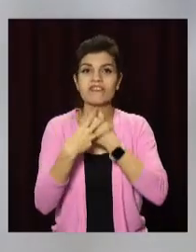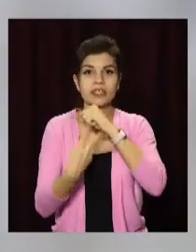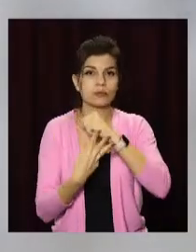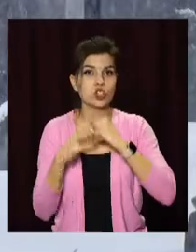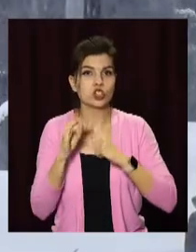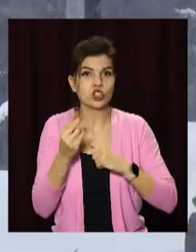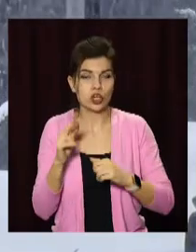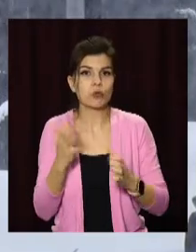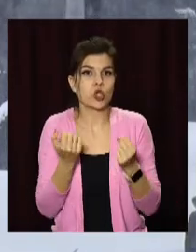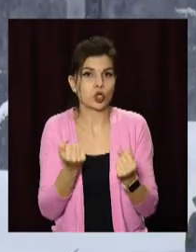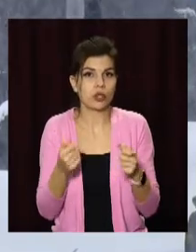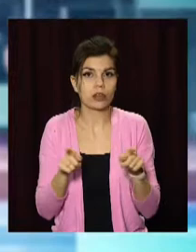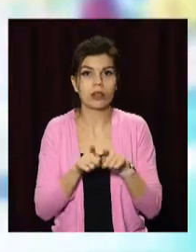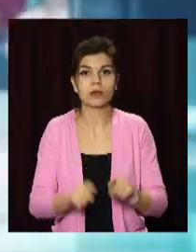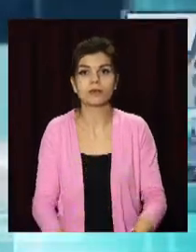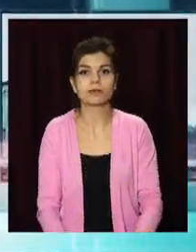18 січня.